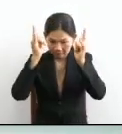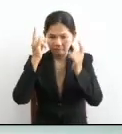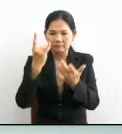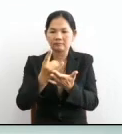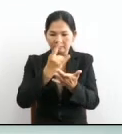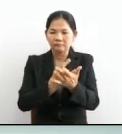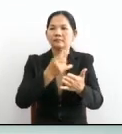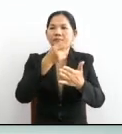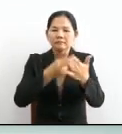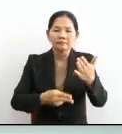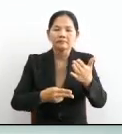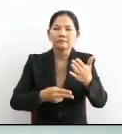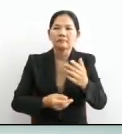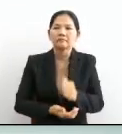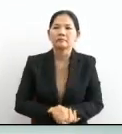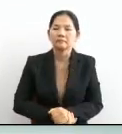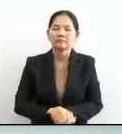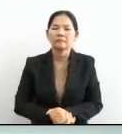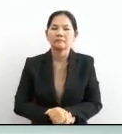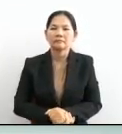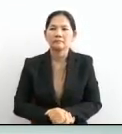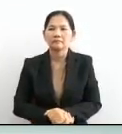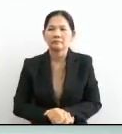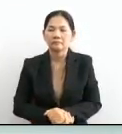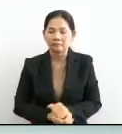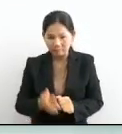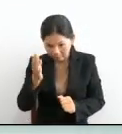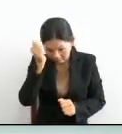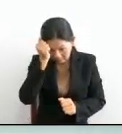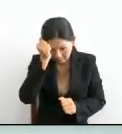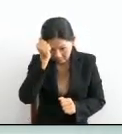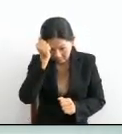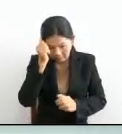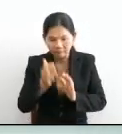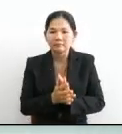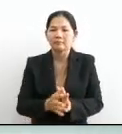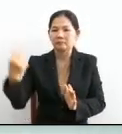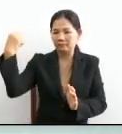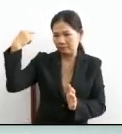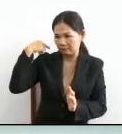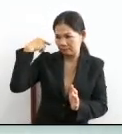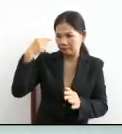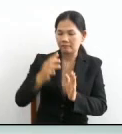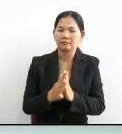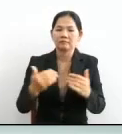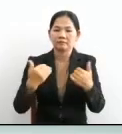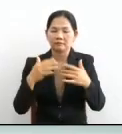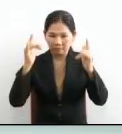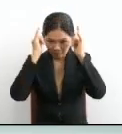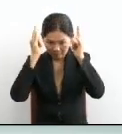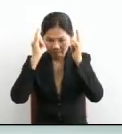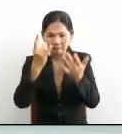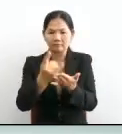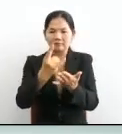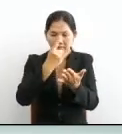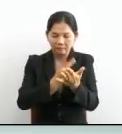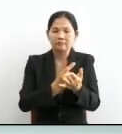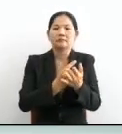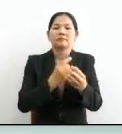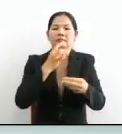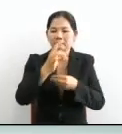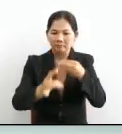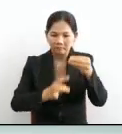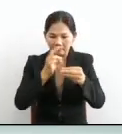cố nằm pìa với con chà con nơi chạm tế mà sa mấn là con nè krup ba mồ riên mì riên cố nằm pìa với